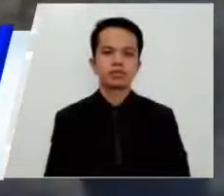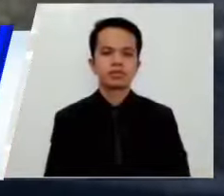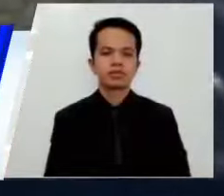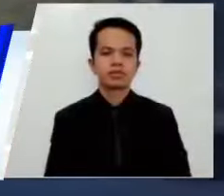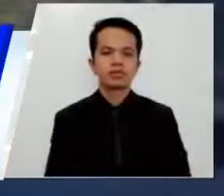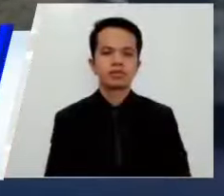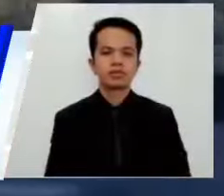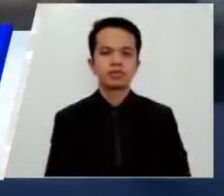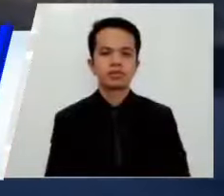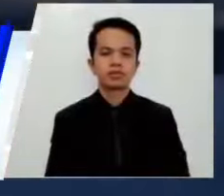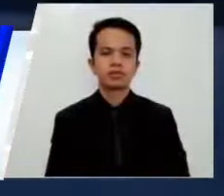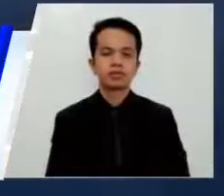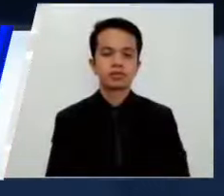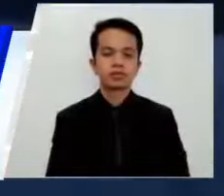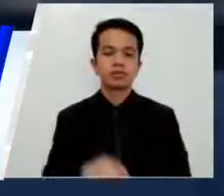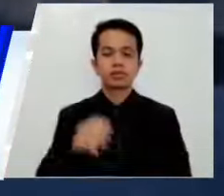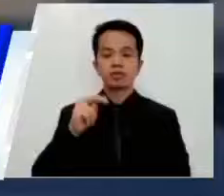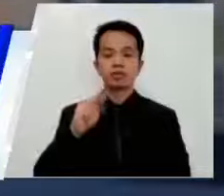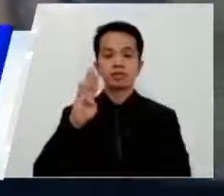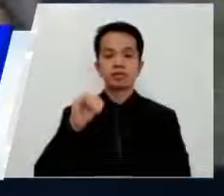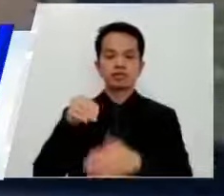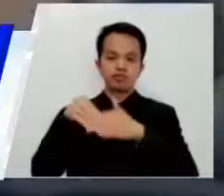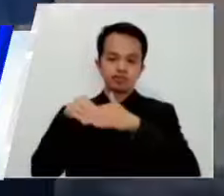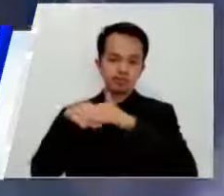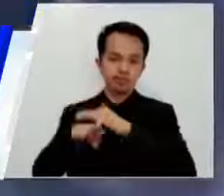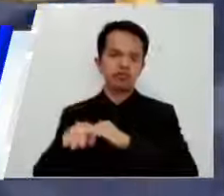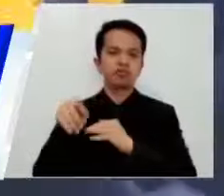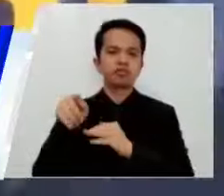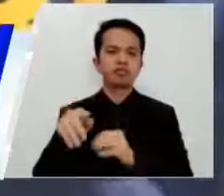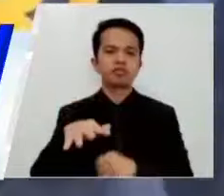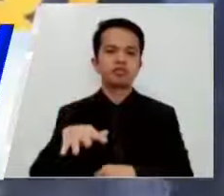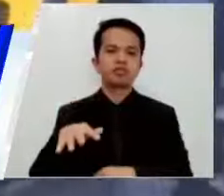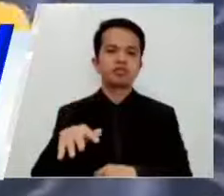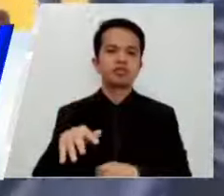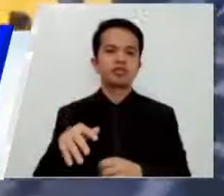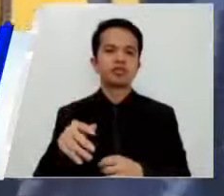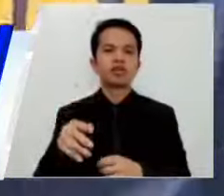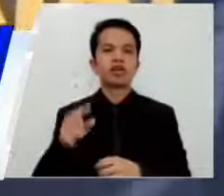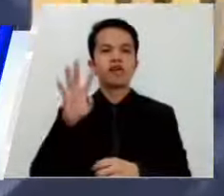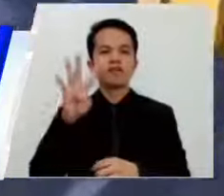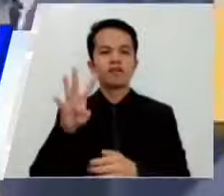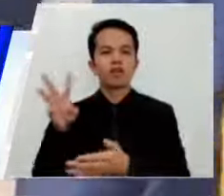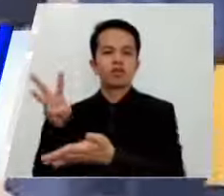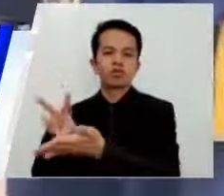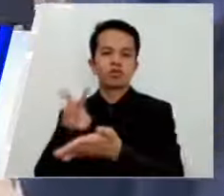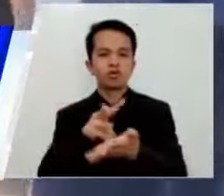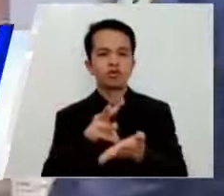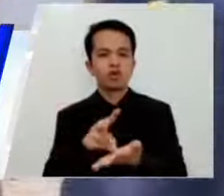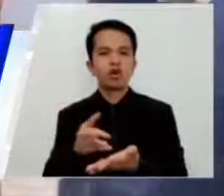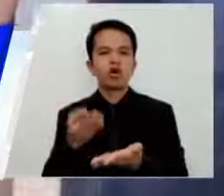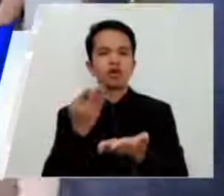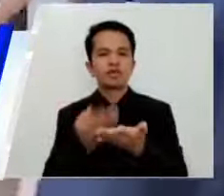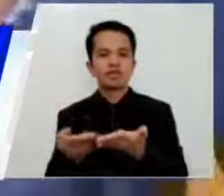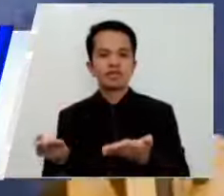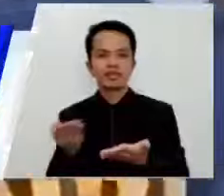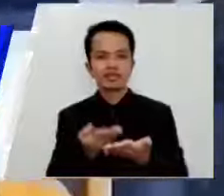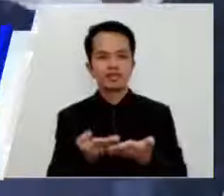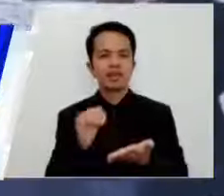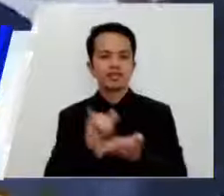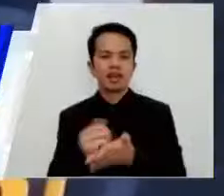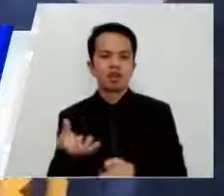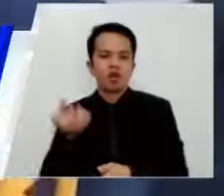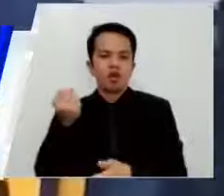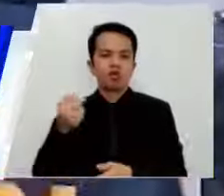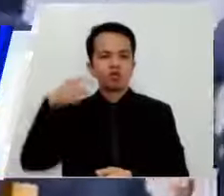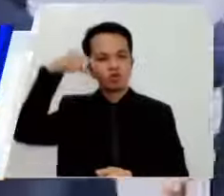Sumugod ang NBI, mga pulis at Office of the Senate Sergeant at Arms sa apat na kilalang ari-arian ni Pastor Apollo Quiboloy ng Kingdom of Jesus